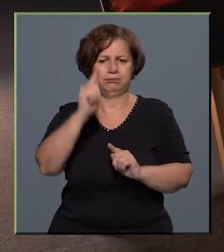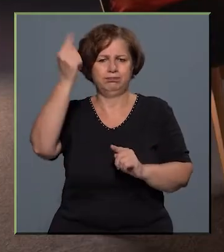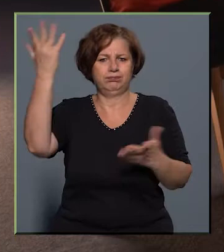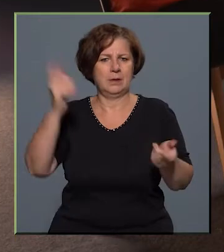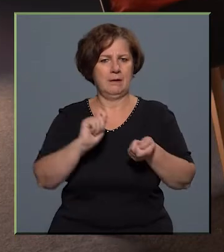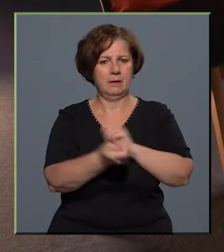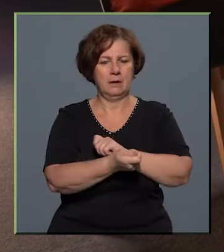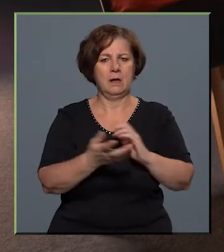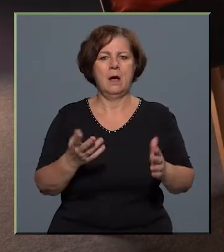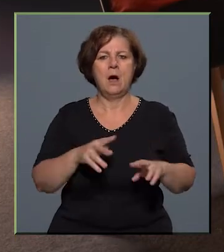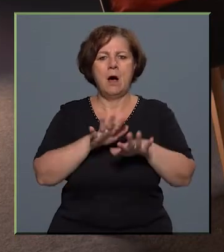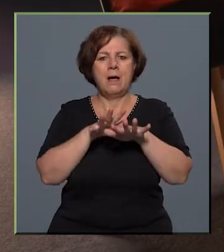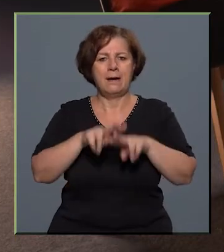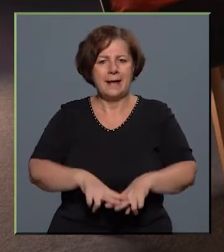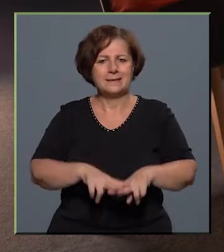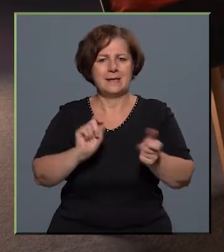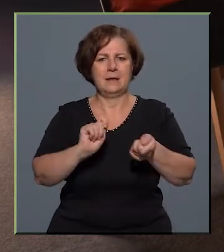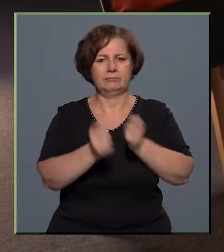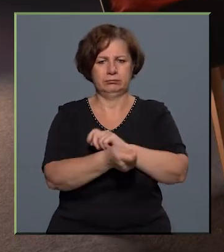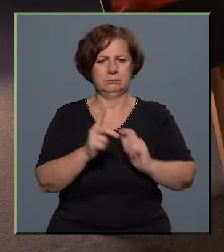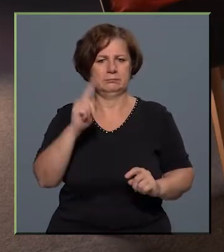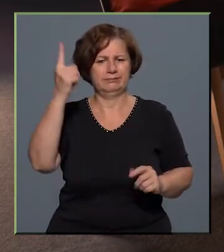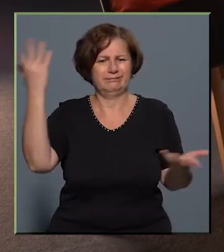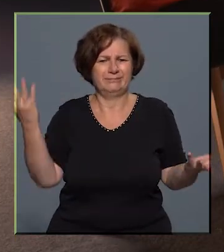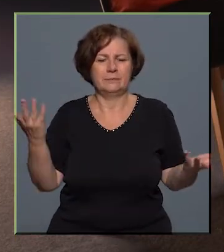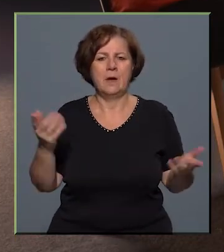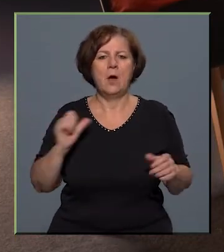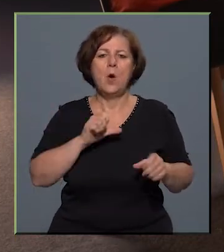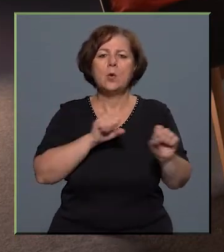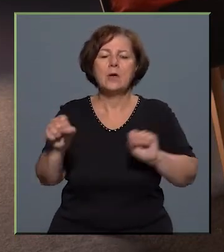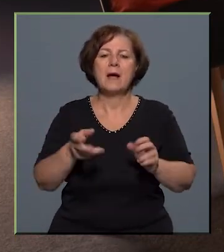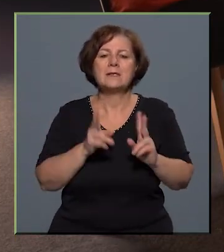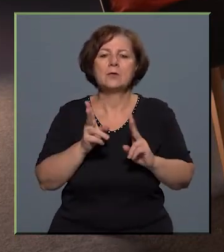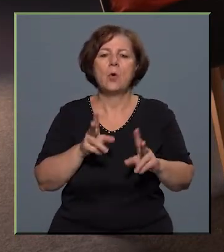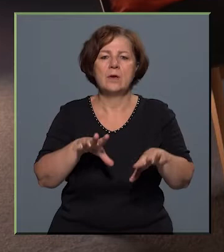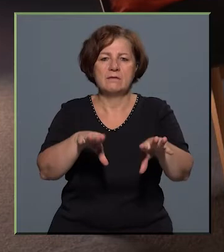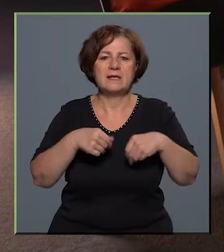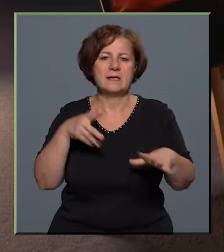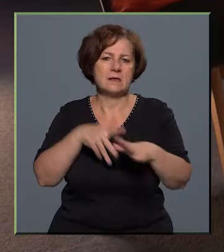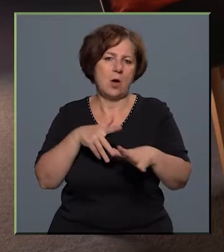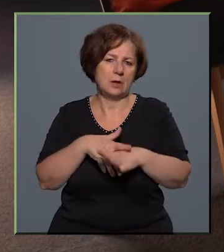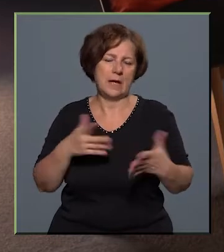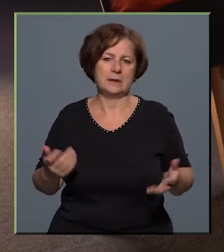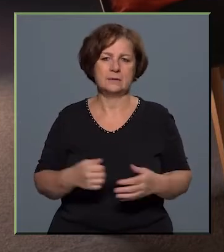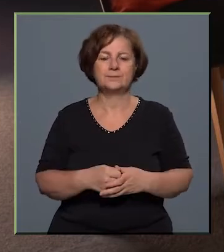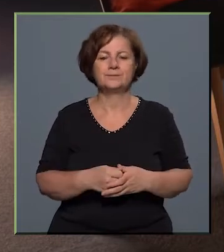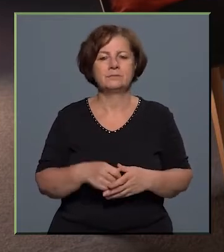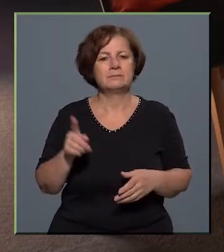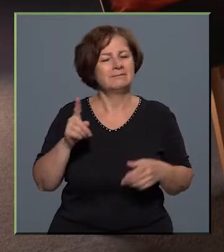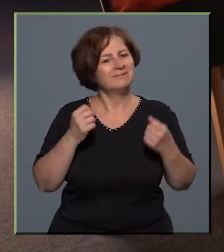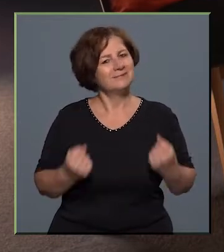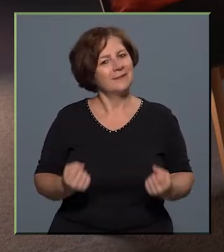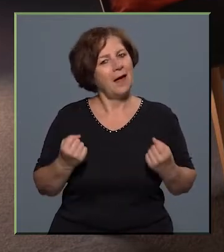jelentős változása, a szisztéma módosulása, az önkormányzat hogy mozog ebben a viharban? Nem